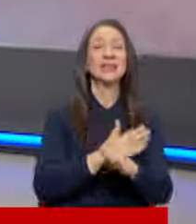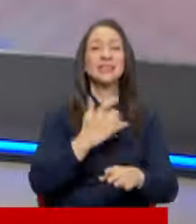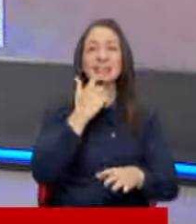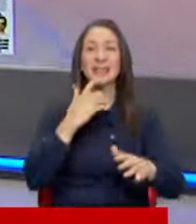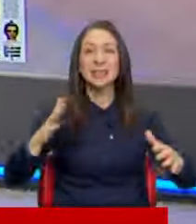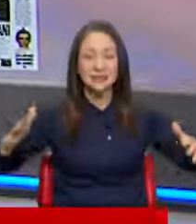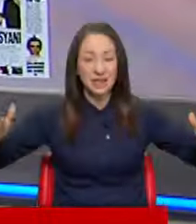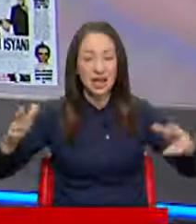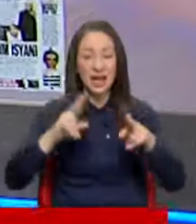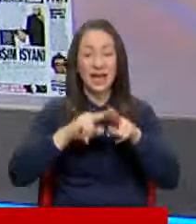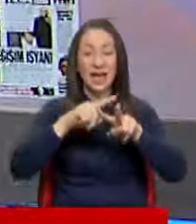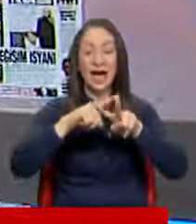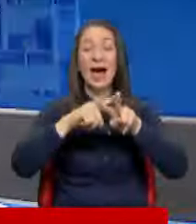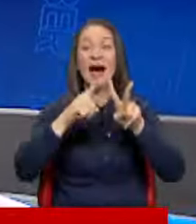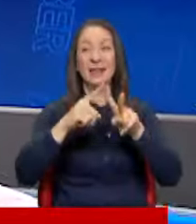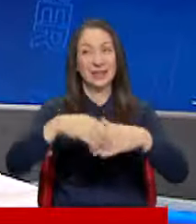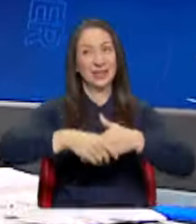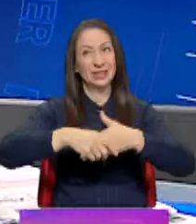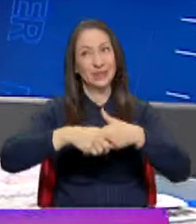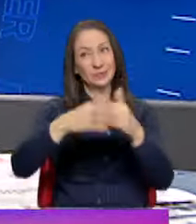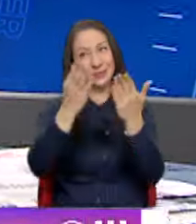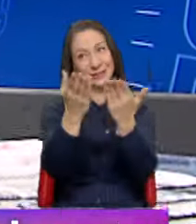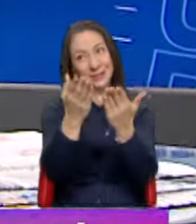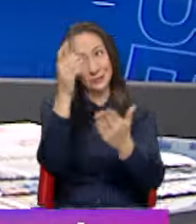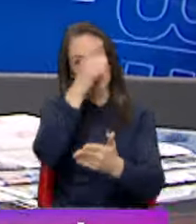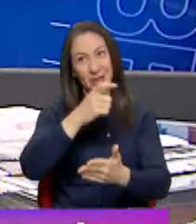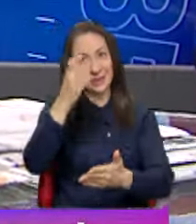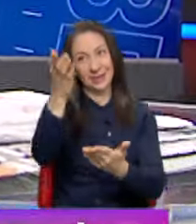kanatlı Kaan ile tanıştıralım sizleri